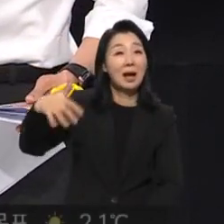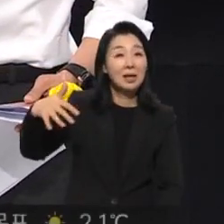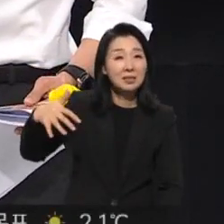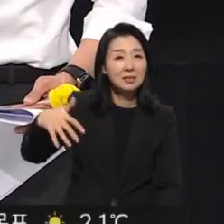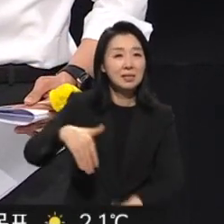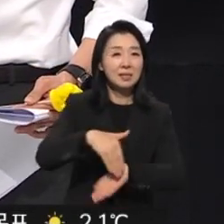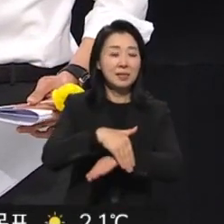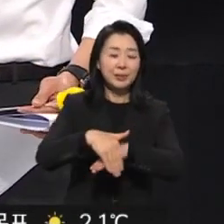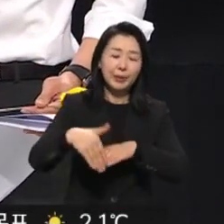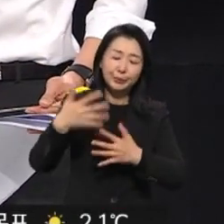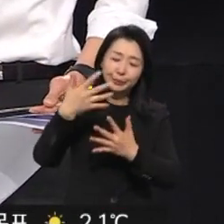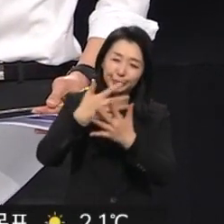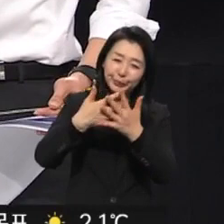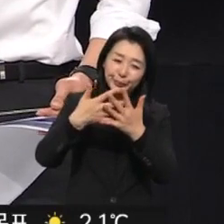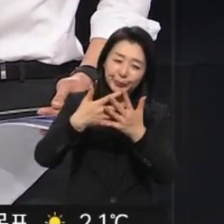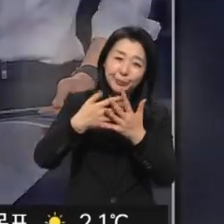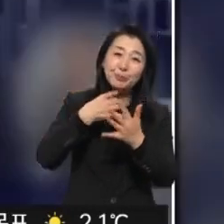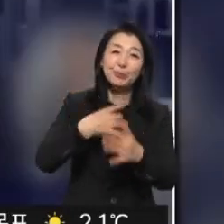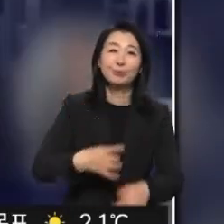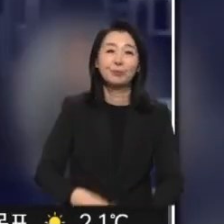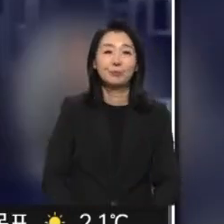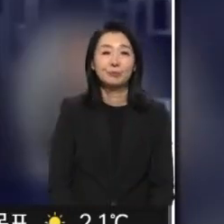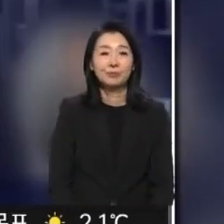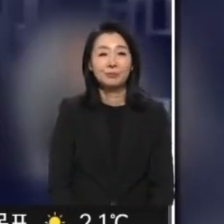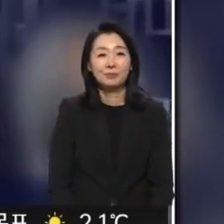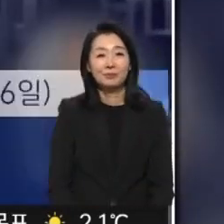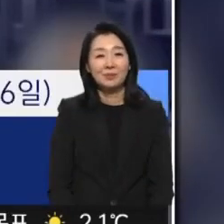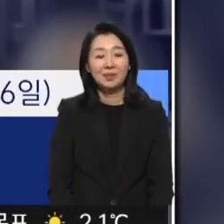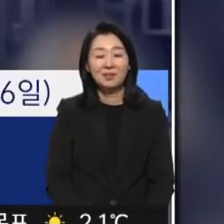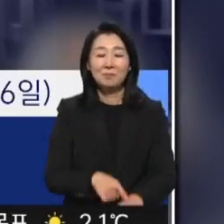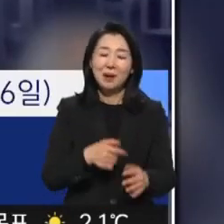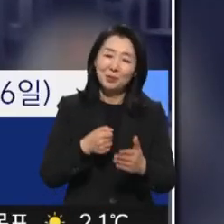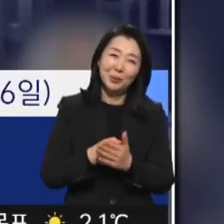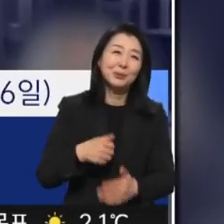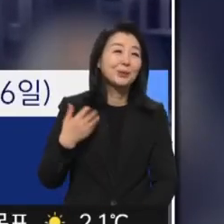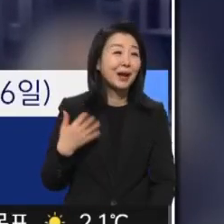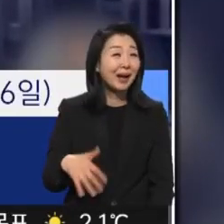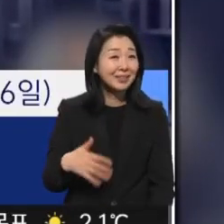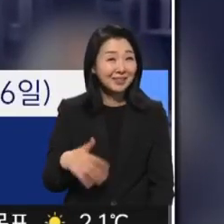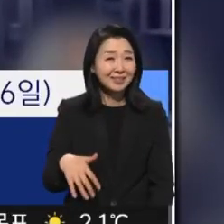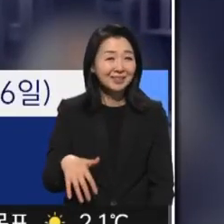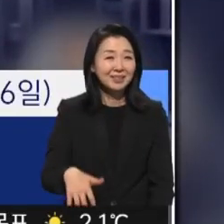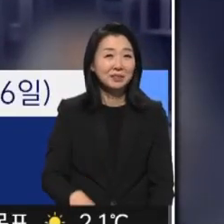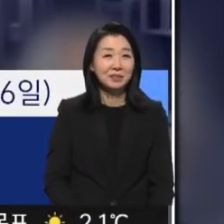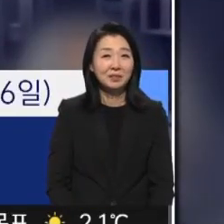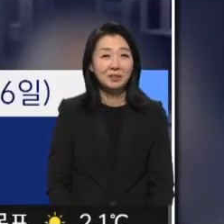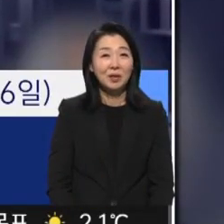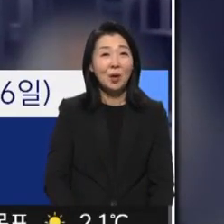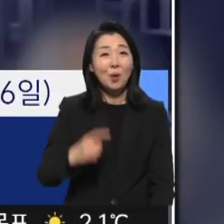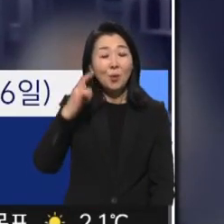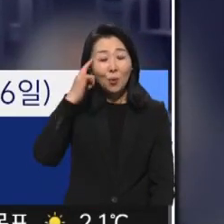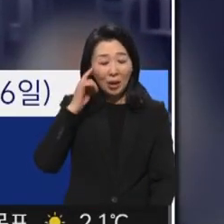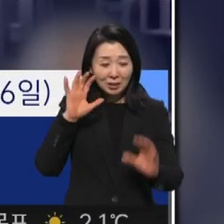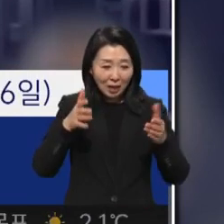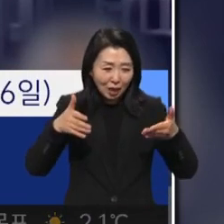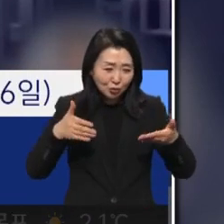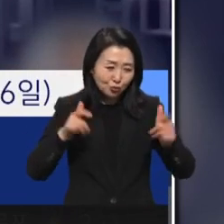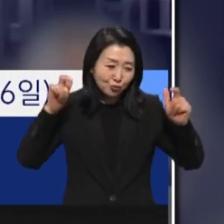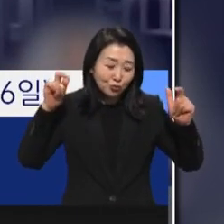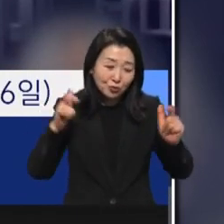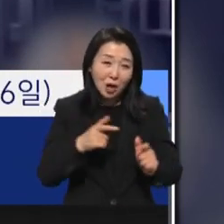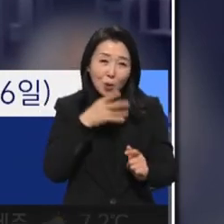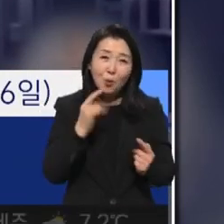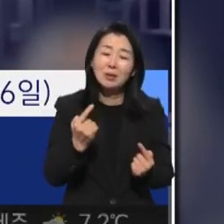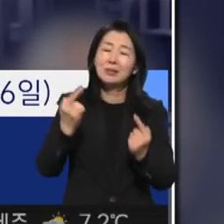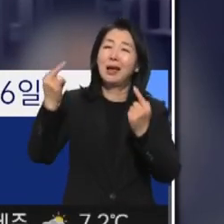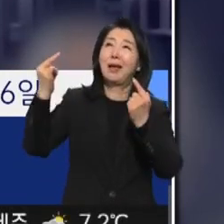전략적 모호성을 유지하고 있습니다. 아직은 마음을 못 정했습니다. 근데 이 저출산 고령사위원회가 이제 비상근이다